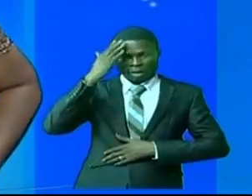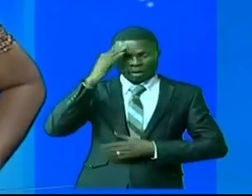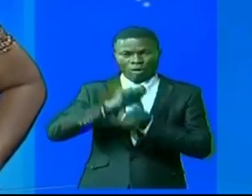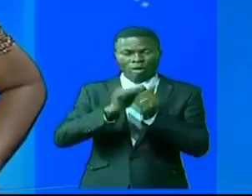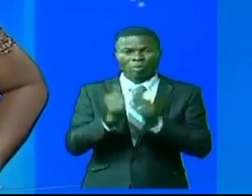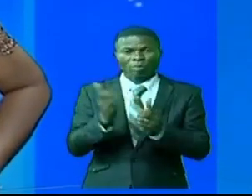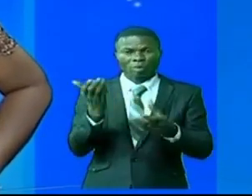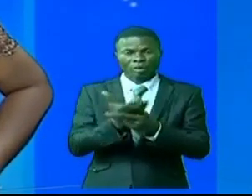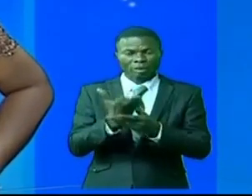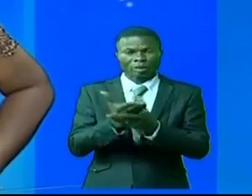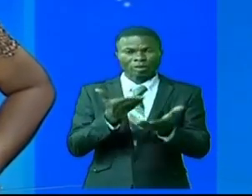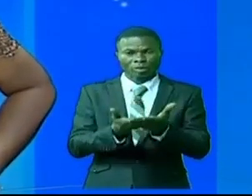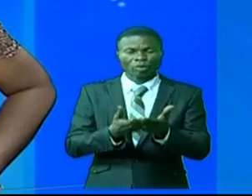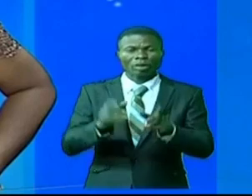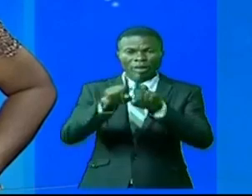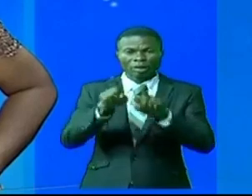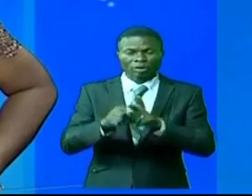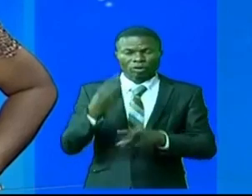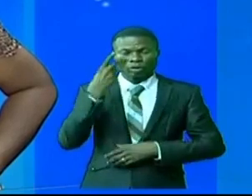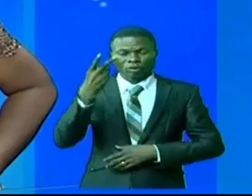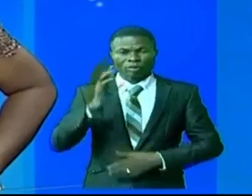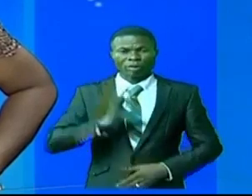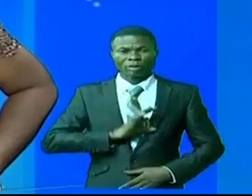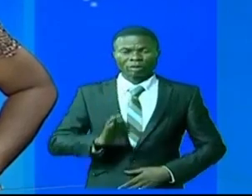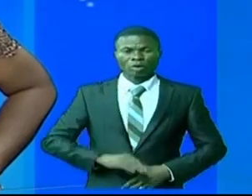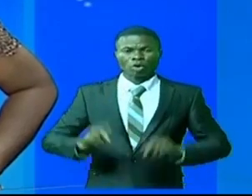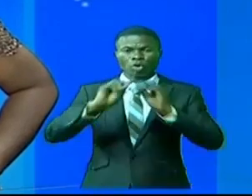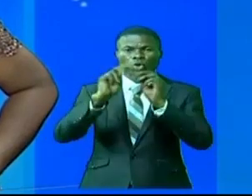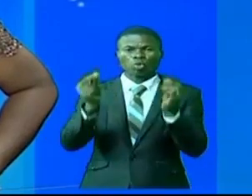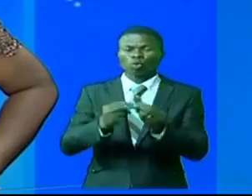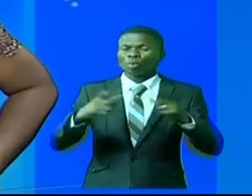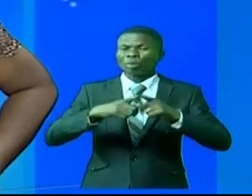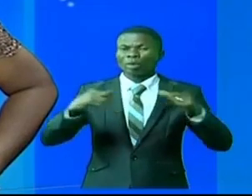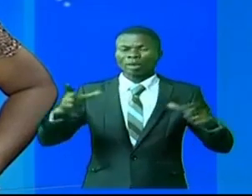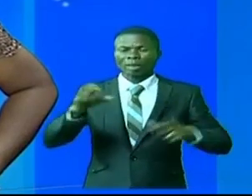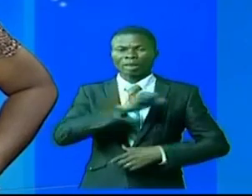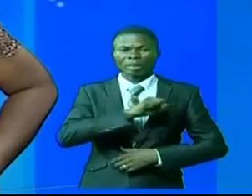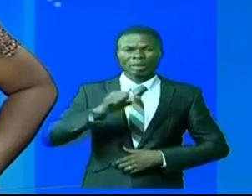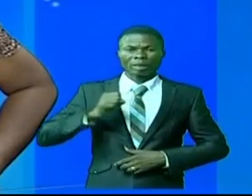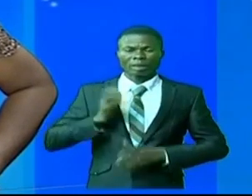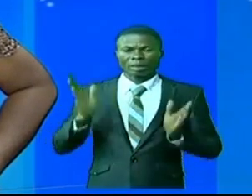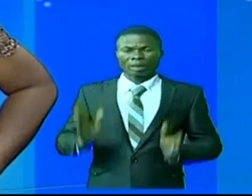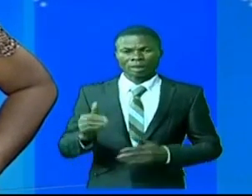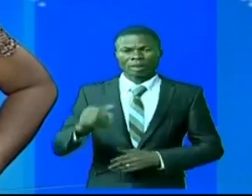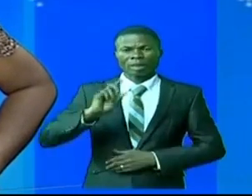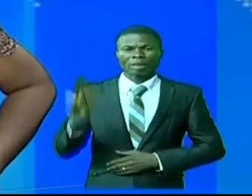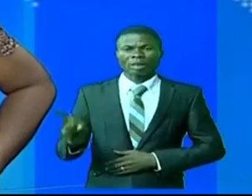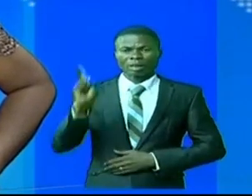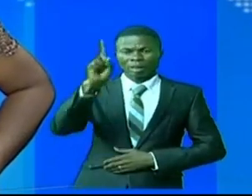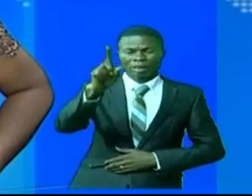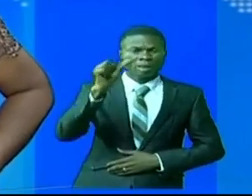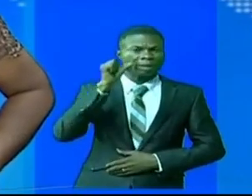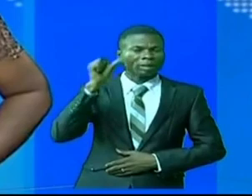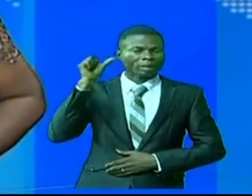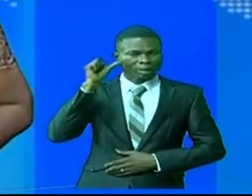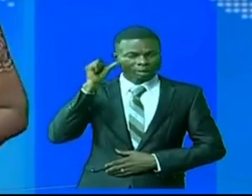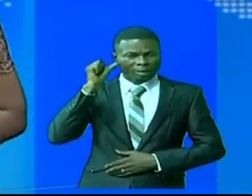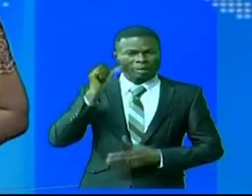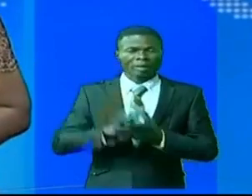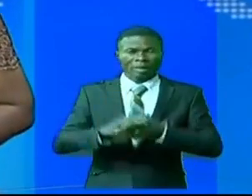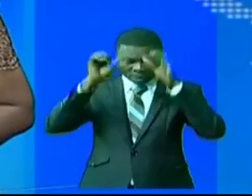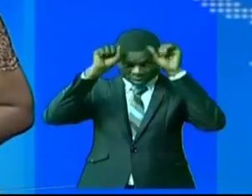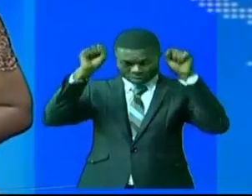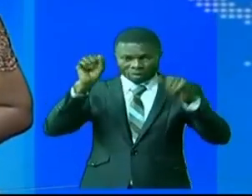cette vision du chef de l'État. Une forte délégation des sénateurs était conduite hier par l'honorable Modeste